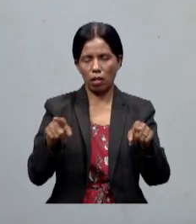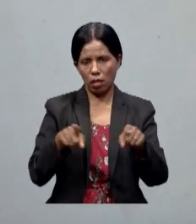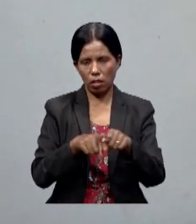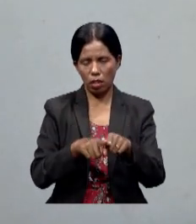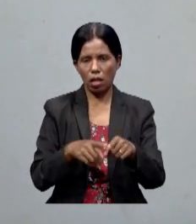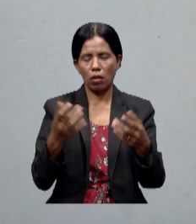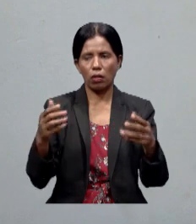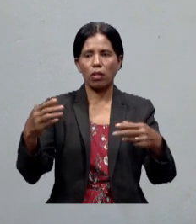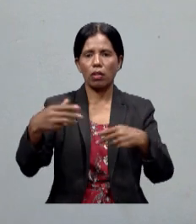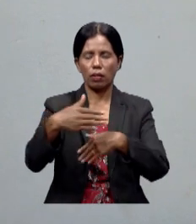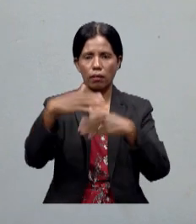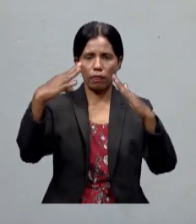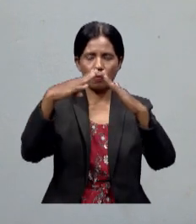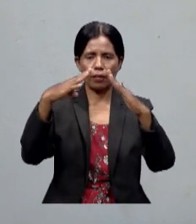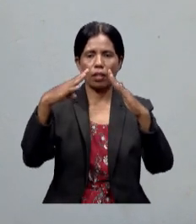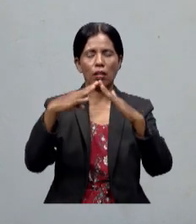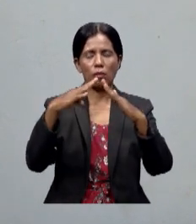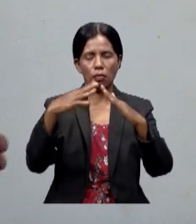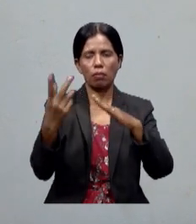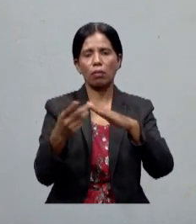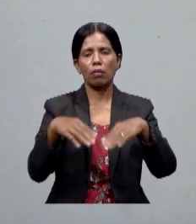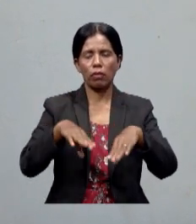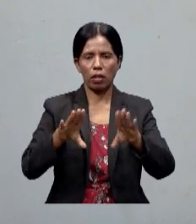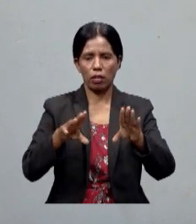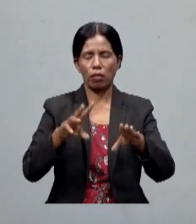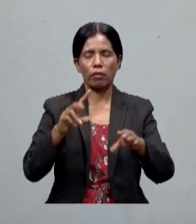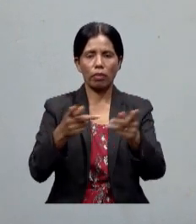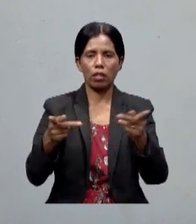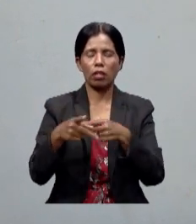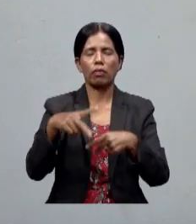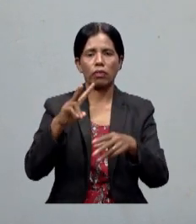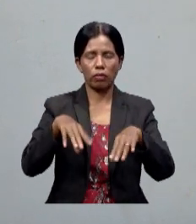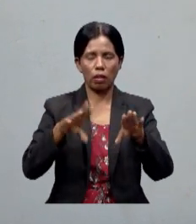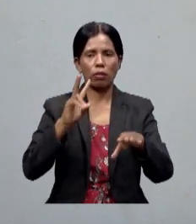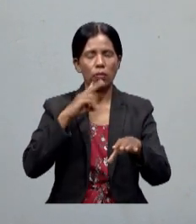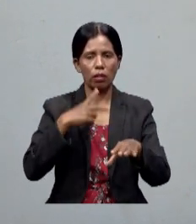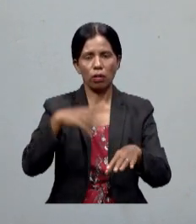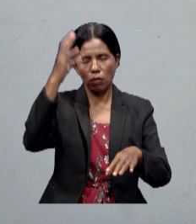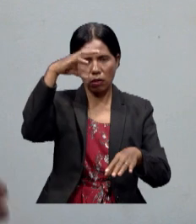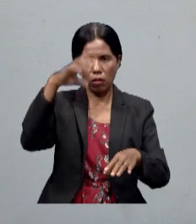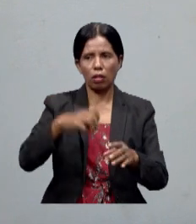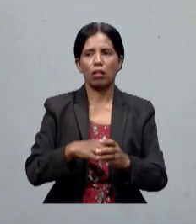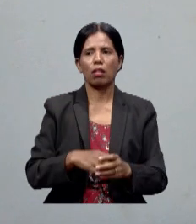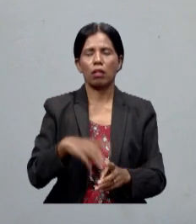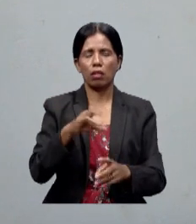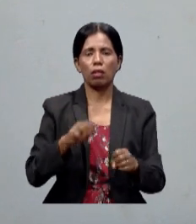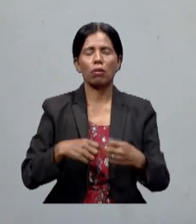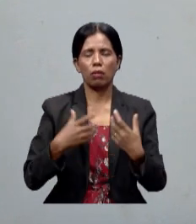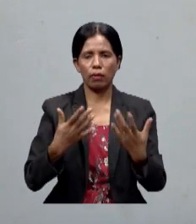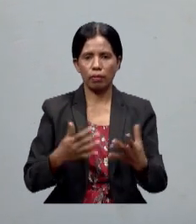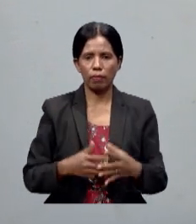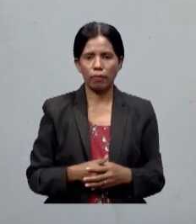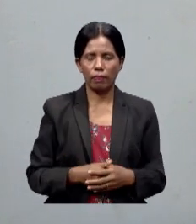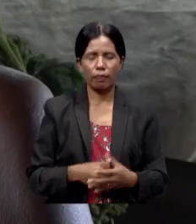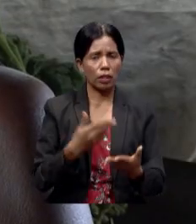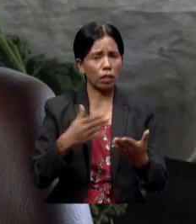habe morfatin be faane agora udan sorte ke udan nene mai hane sare be zeng kwandu de mai makas kar kini halu nusa dia sasamas